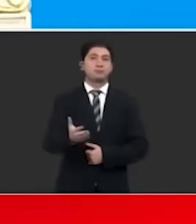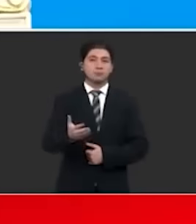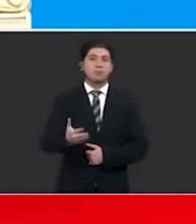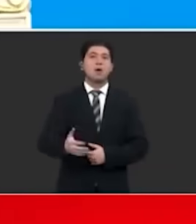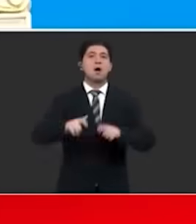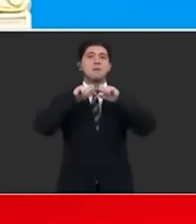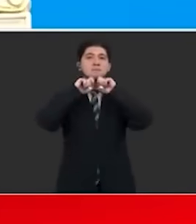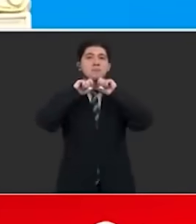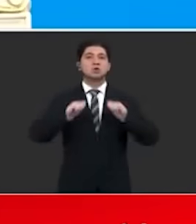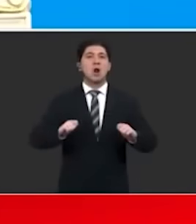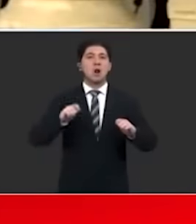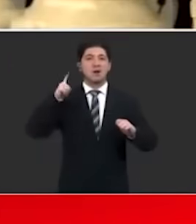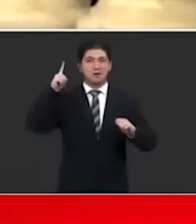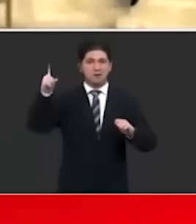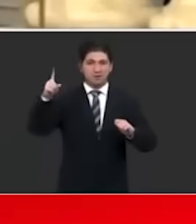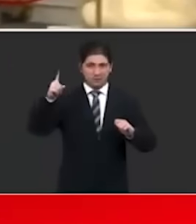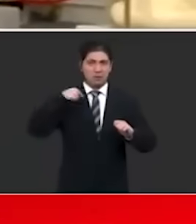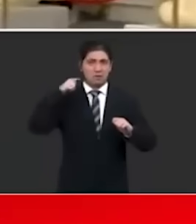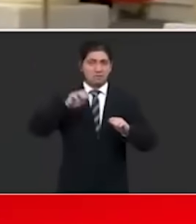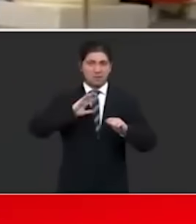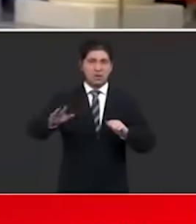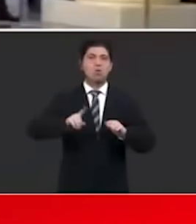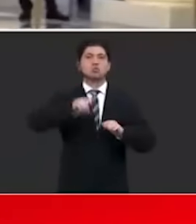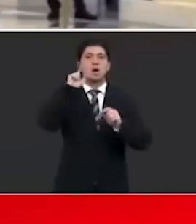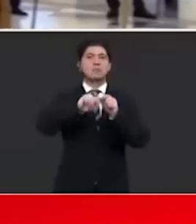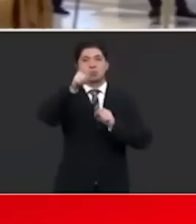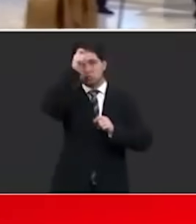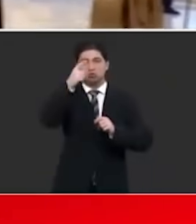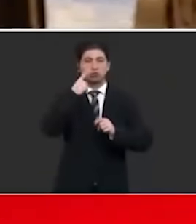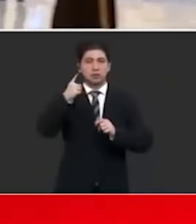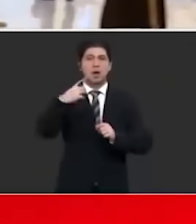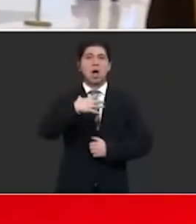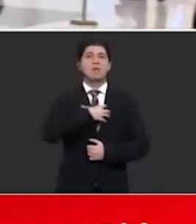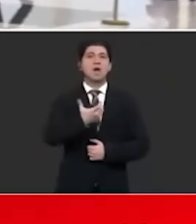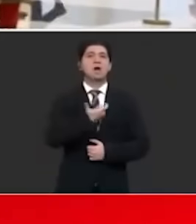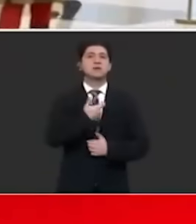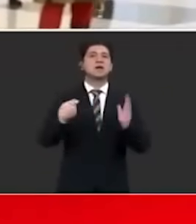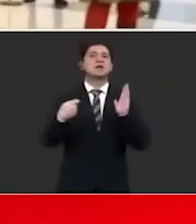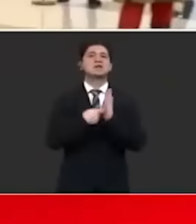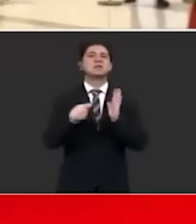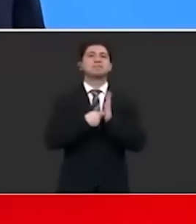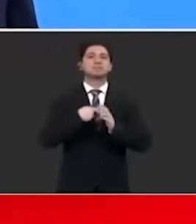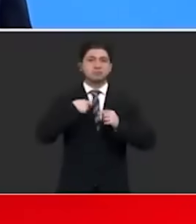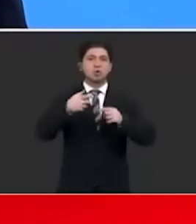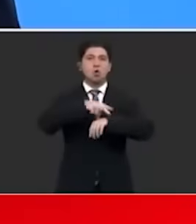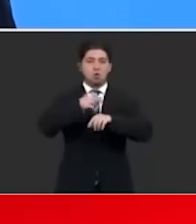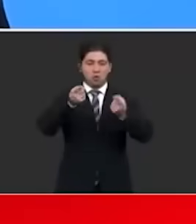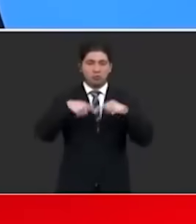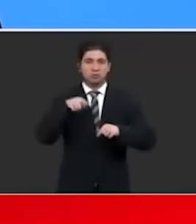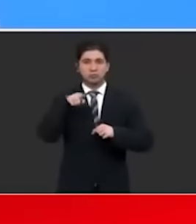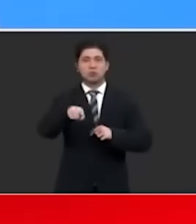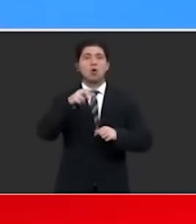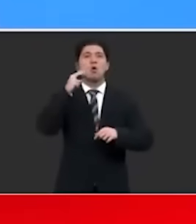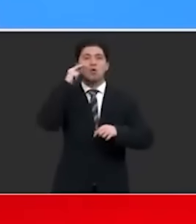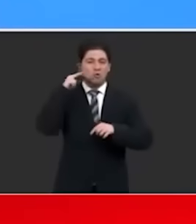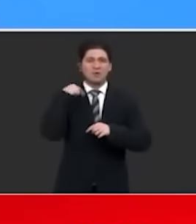ardından geçen sene Kuzey Kıbrıs Türk Cumhuriyeti'nin anayasal ismiyle teşkilata gözlemci